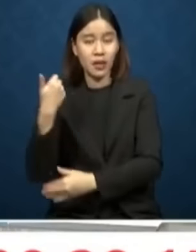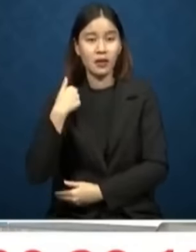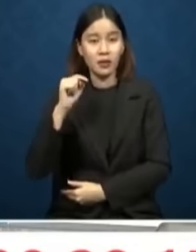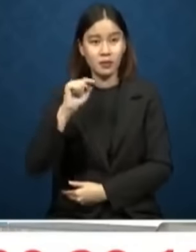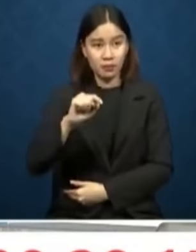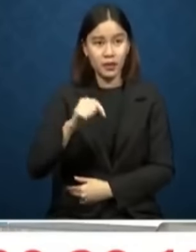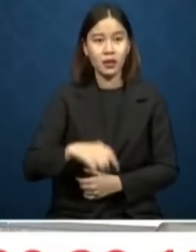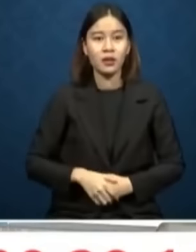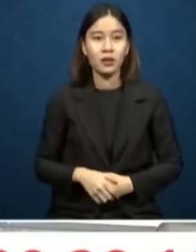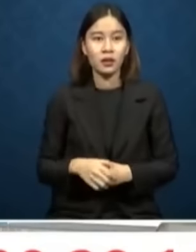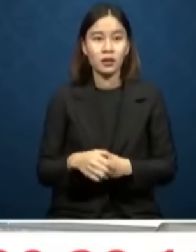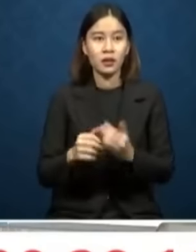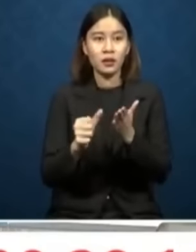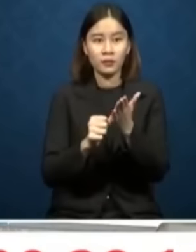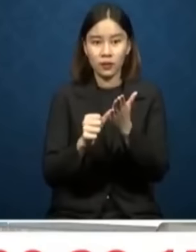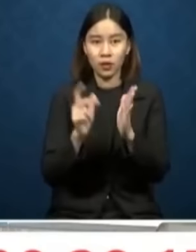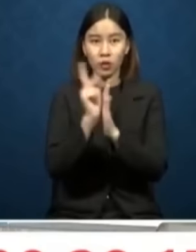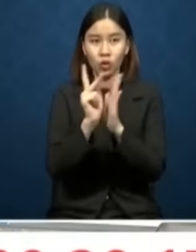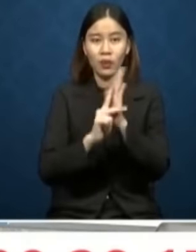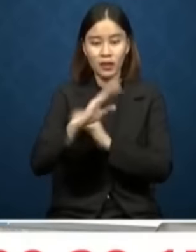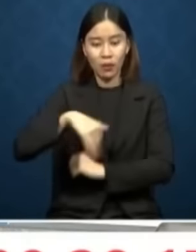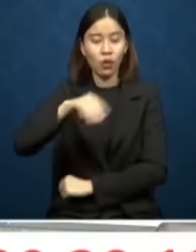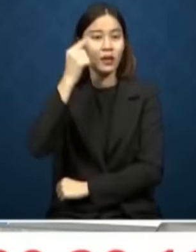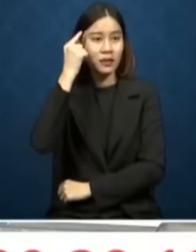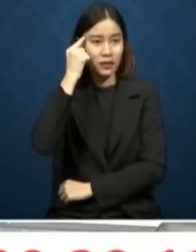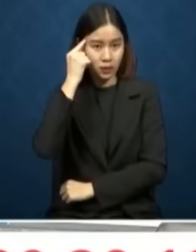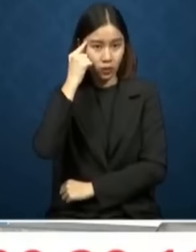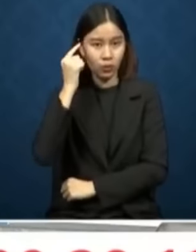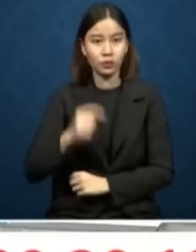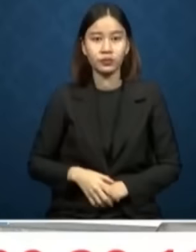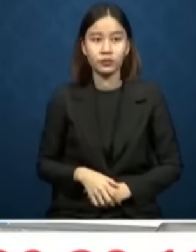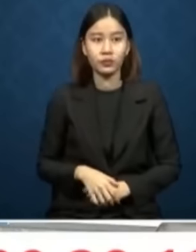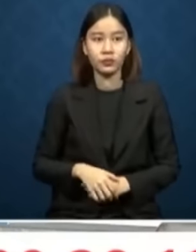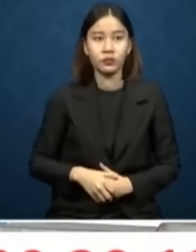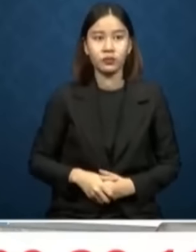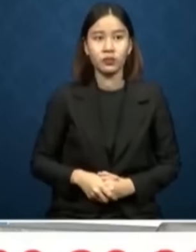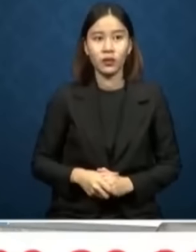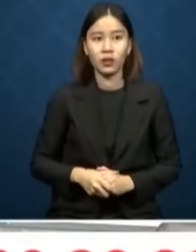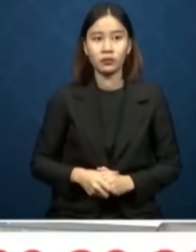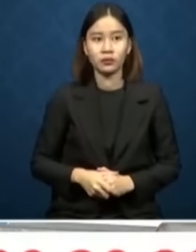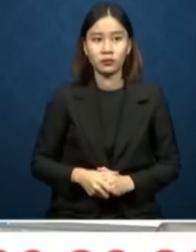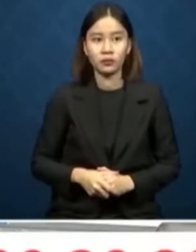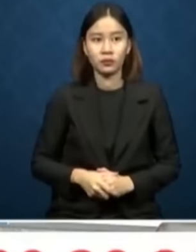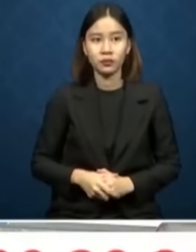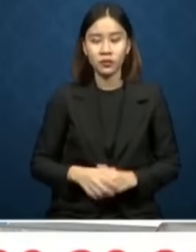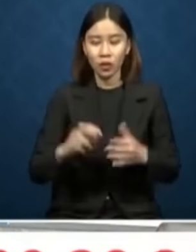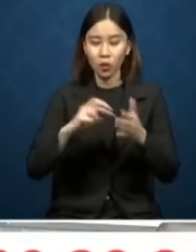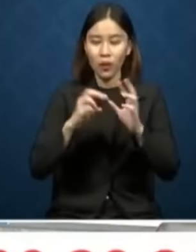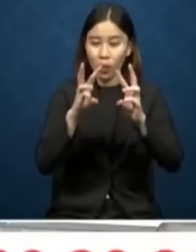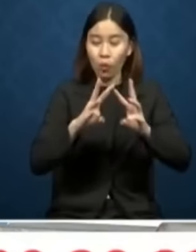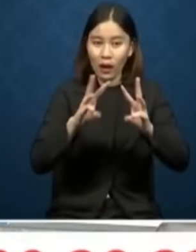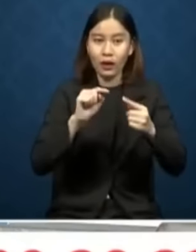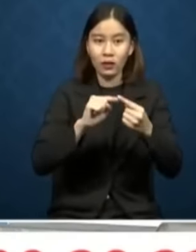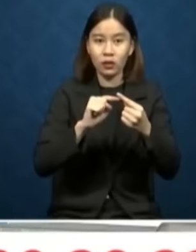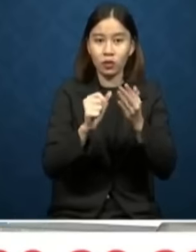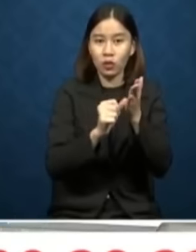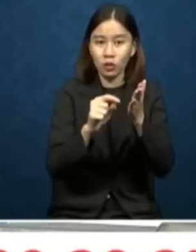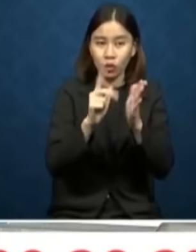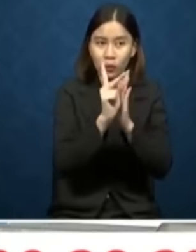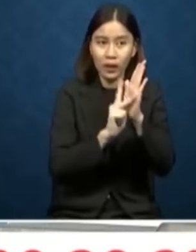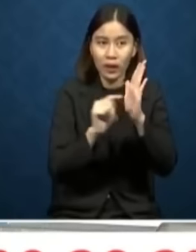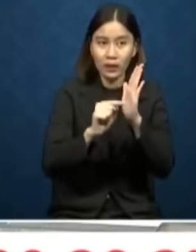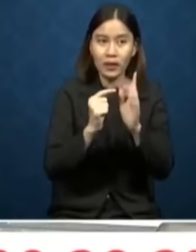rule of law ตามที่พวกเรารู้กันอยู่ไม่ใช่ rule of law มันเป็น rule ช่องว่างของกฎหมายท่